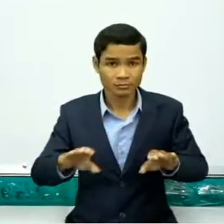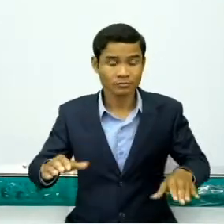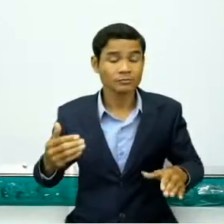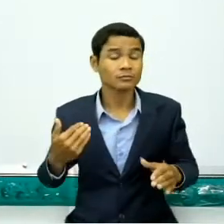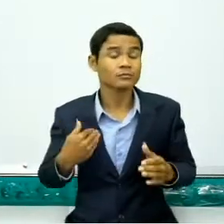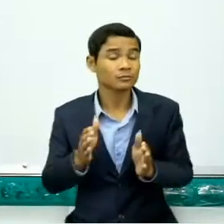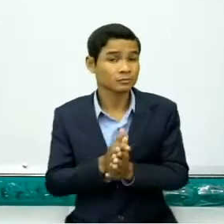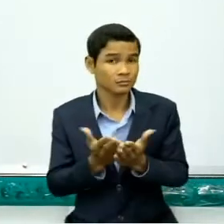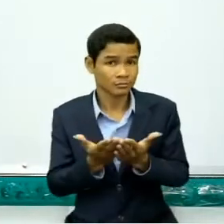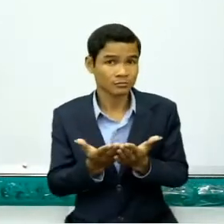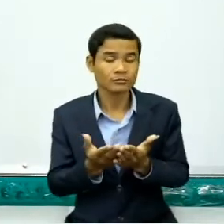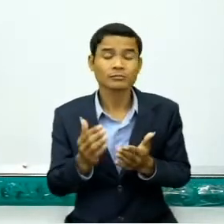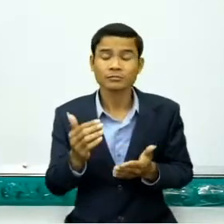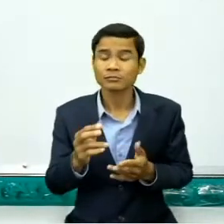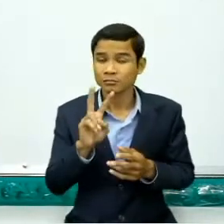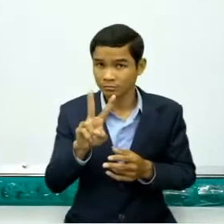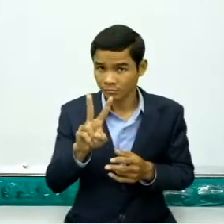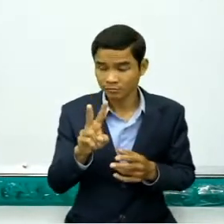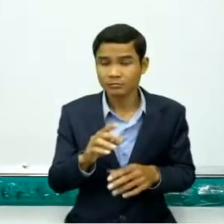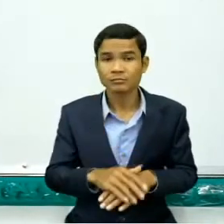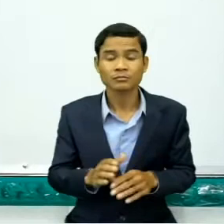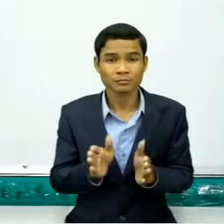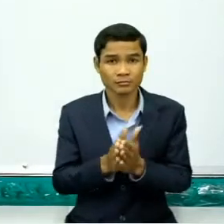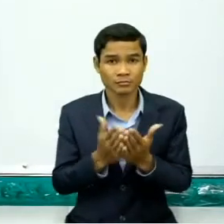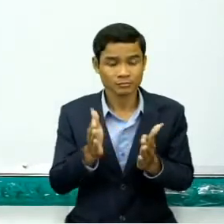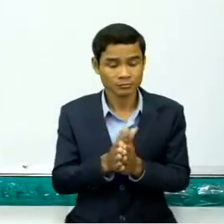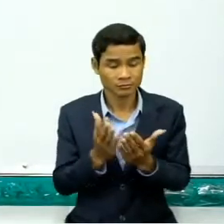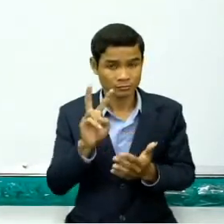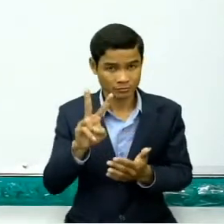miên sụp hữu. Chúng muốn bí các bạn bằng thay em tiết ná.